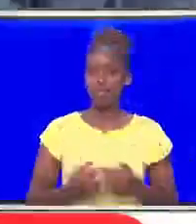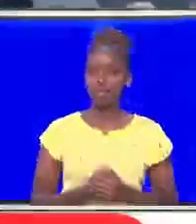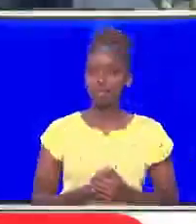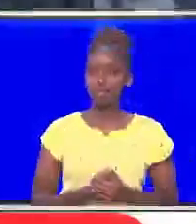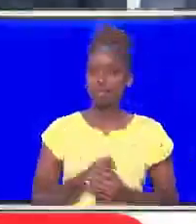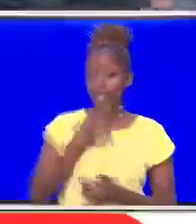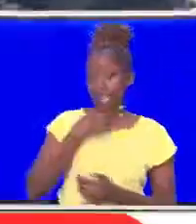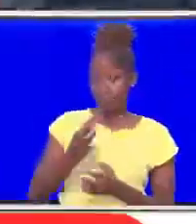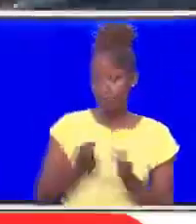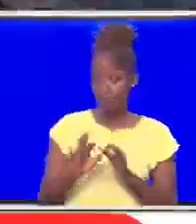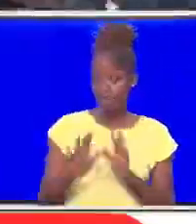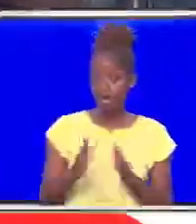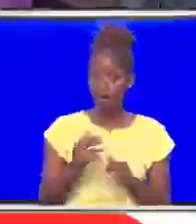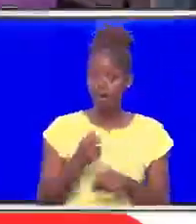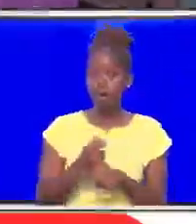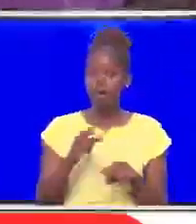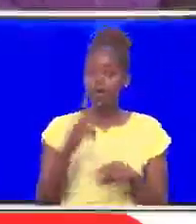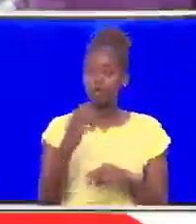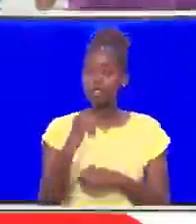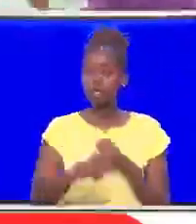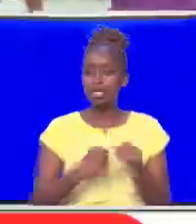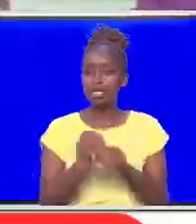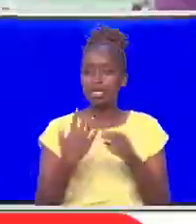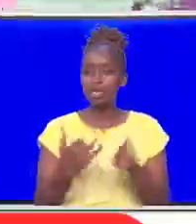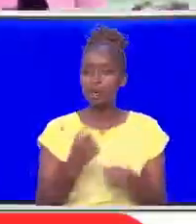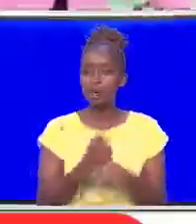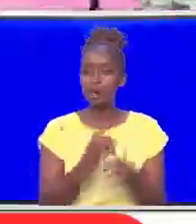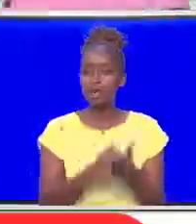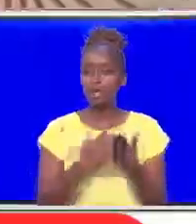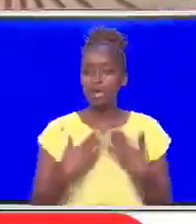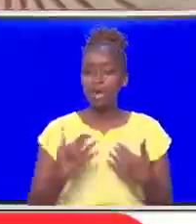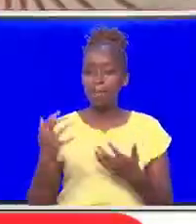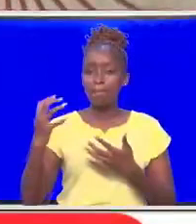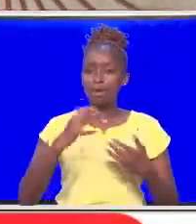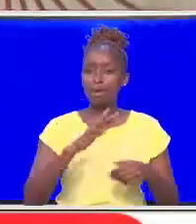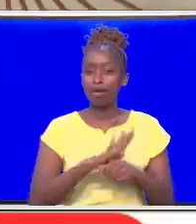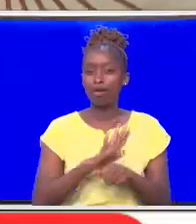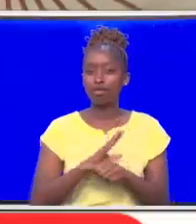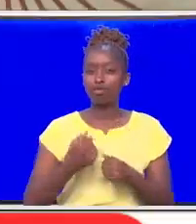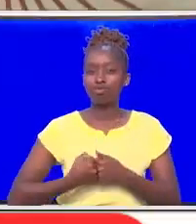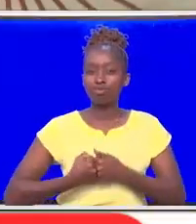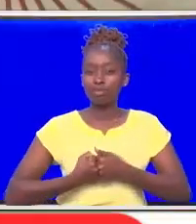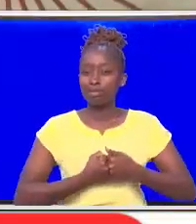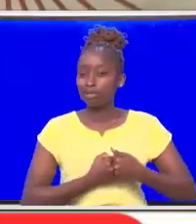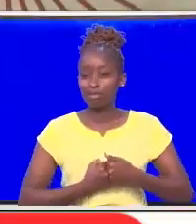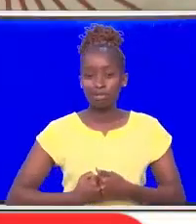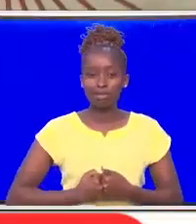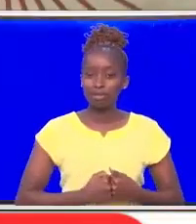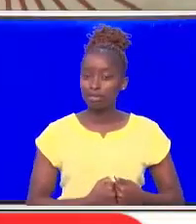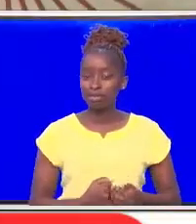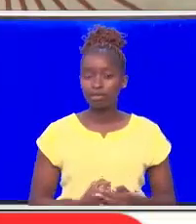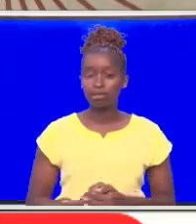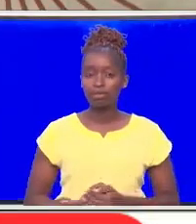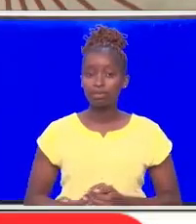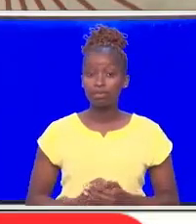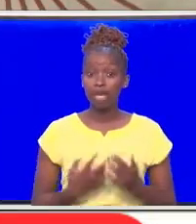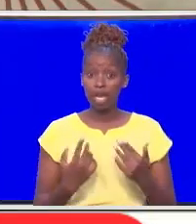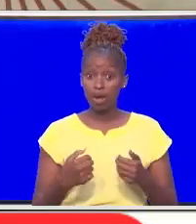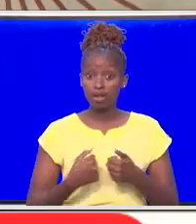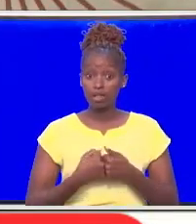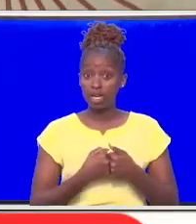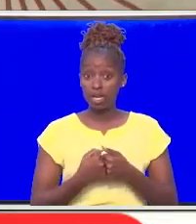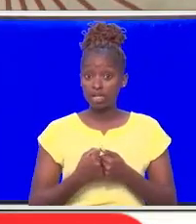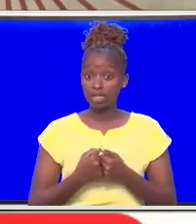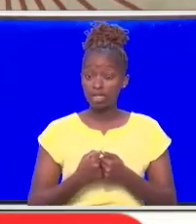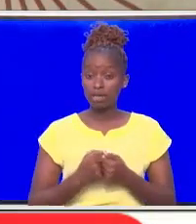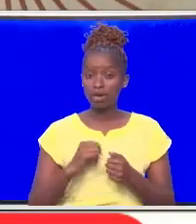bawabu kwa miaka 20 sasa, kazi hiyo imeshamiri changamoto si haba. So changamoto ya bawabu ni kazi,